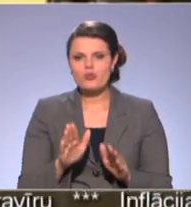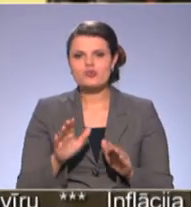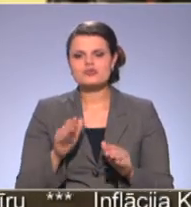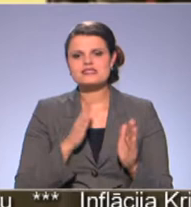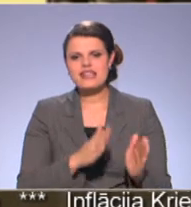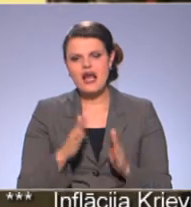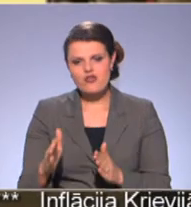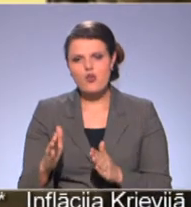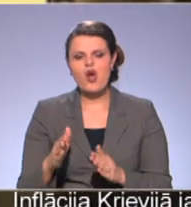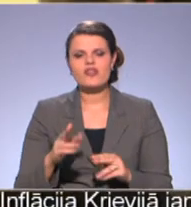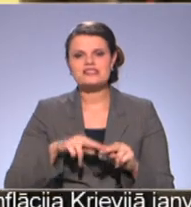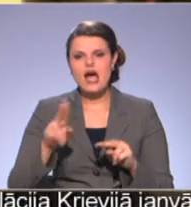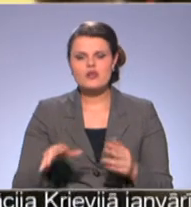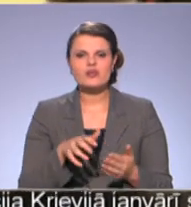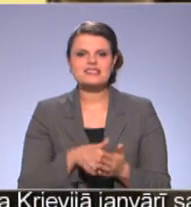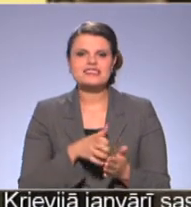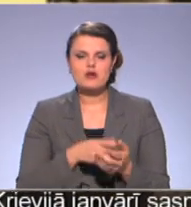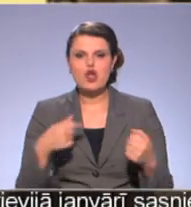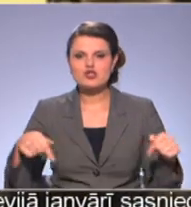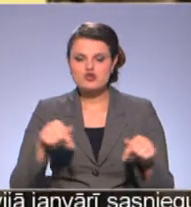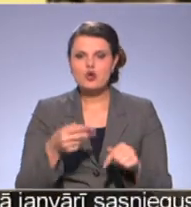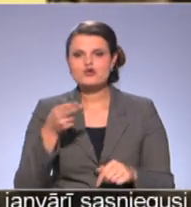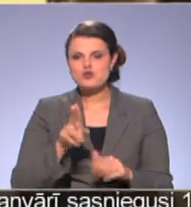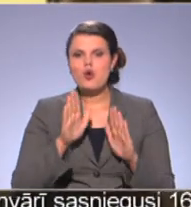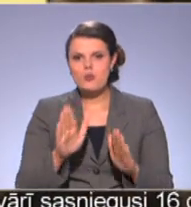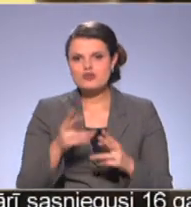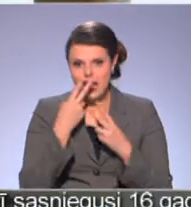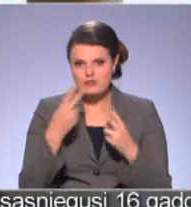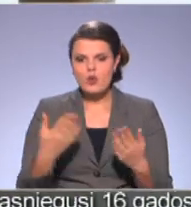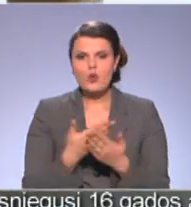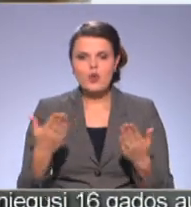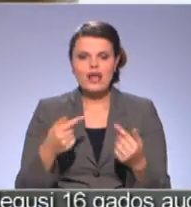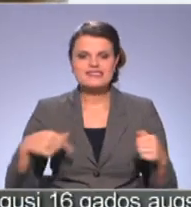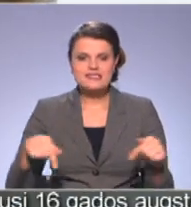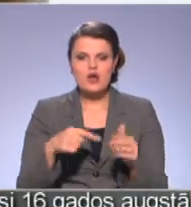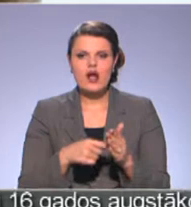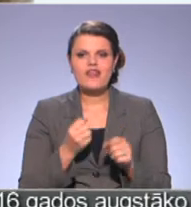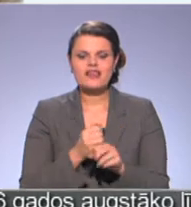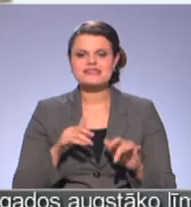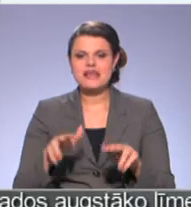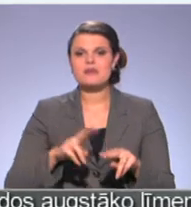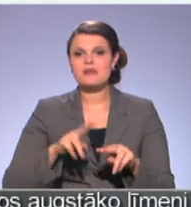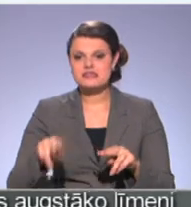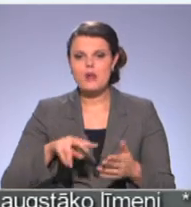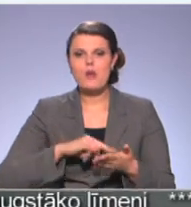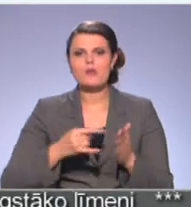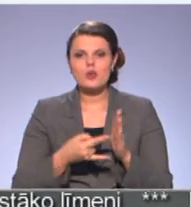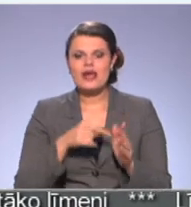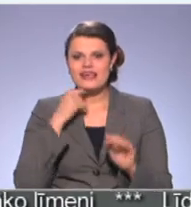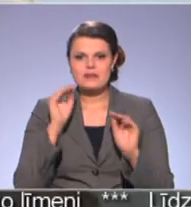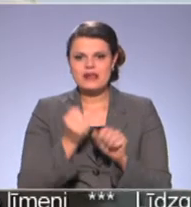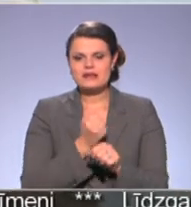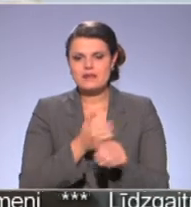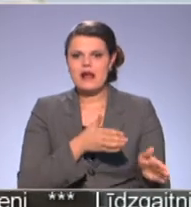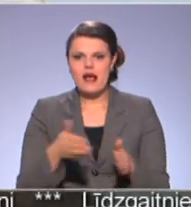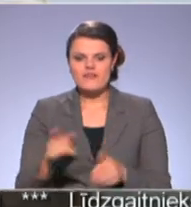izmantošanas zonējums, kas noteiks, kurās teritorijās kādas darbības ir iespējamas. Plānots, ka projekts tiks izstrādāts līdz 2016. Gada